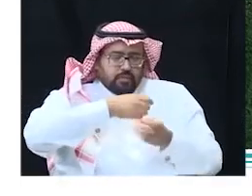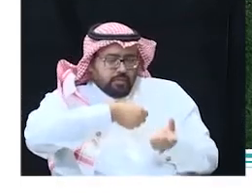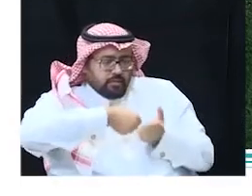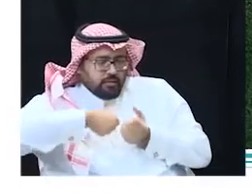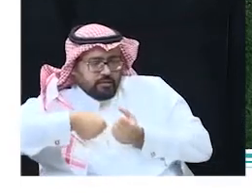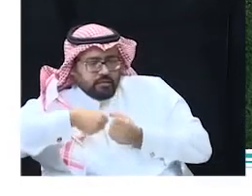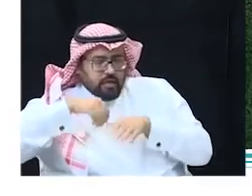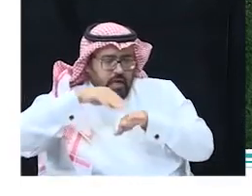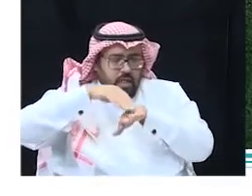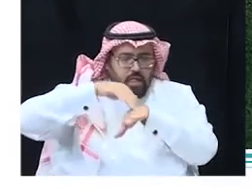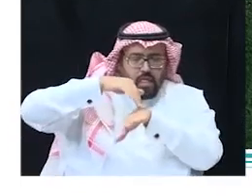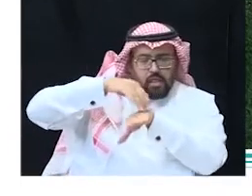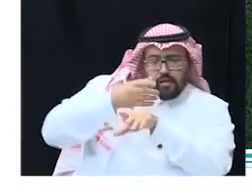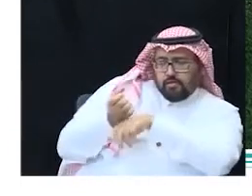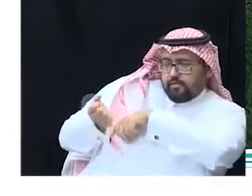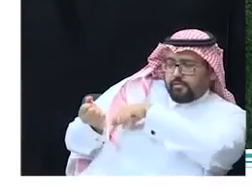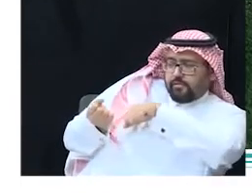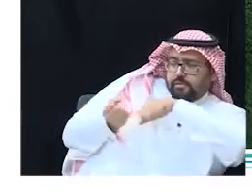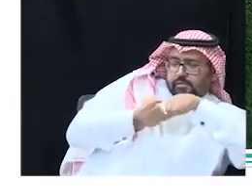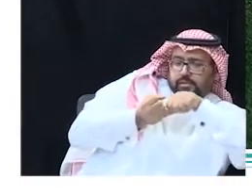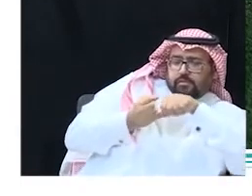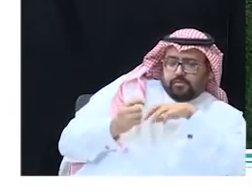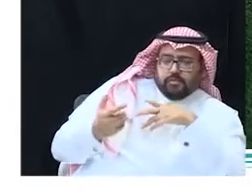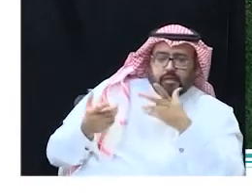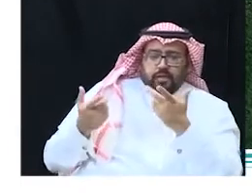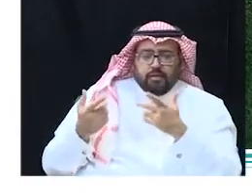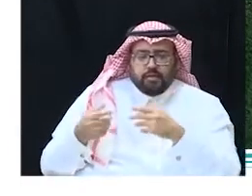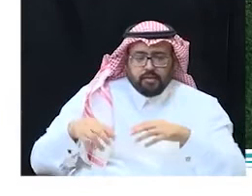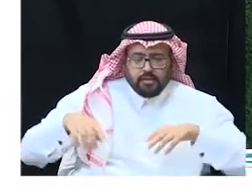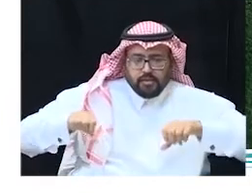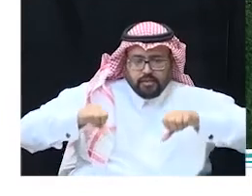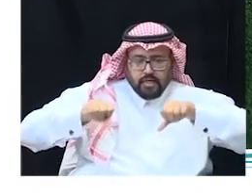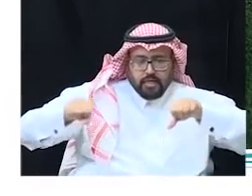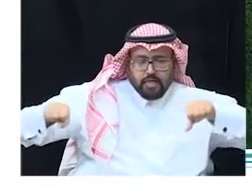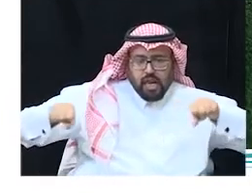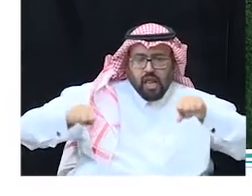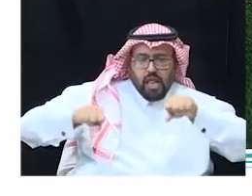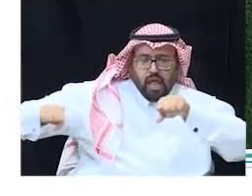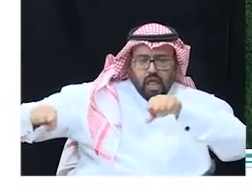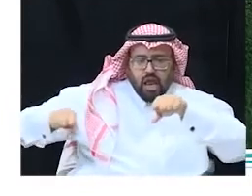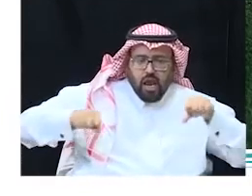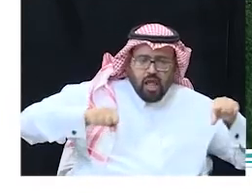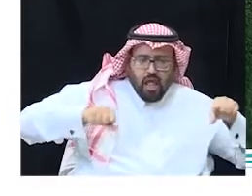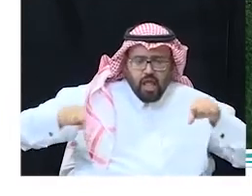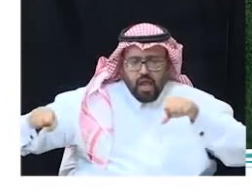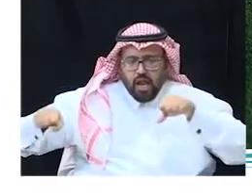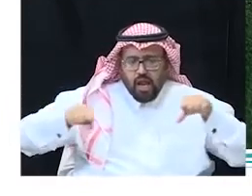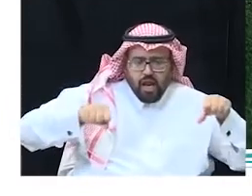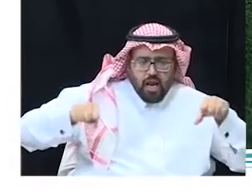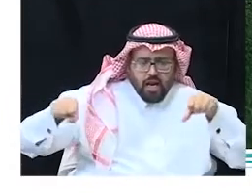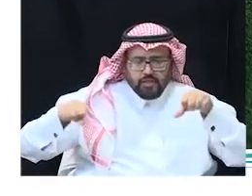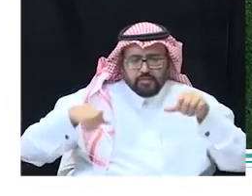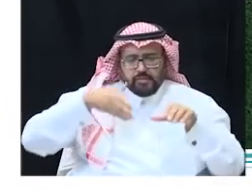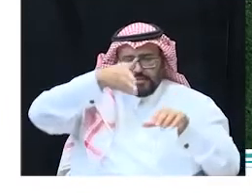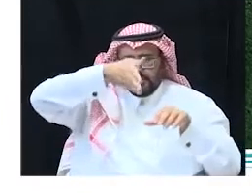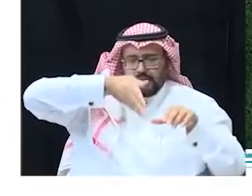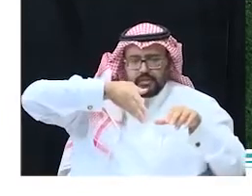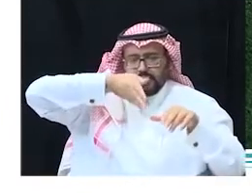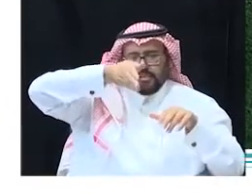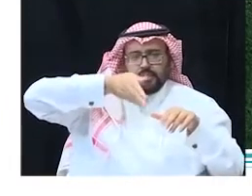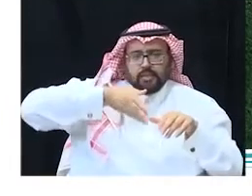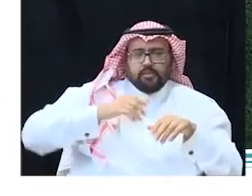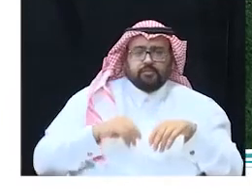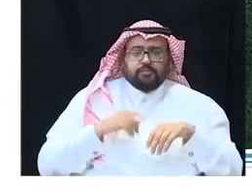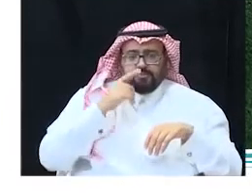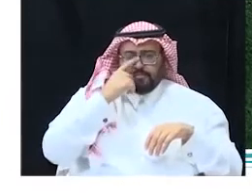هذولا يشدون الحبل بهذا الاتجاه، والآخرين الفريق الثاني يشدون الحبل